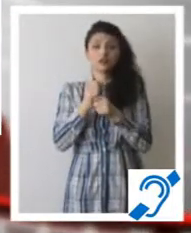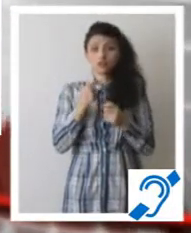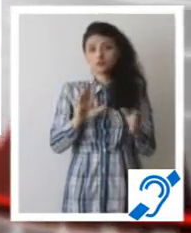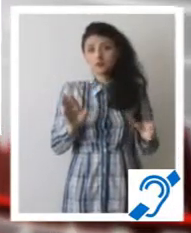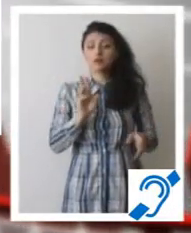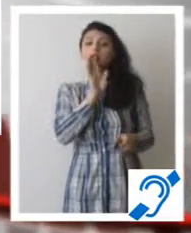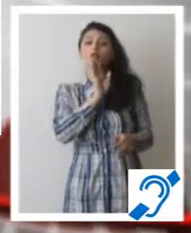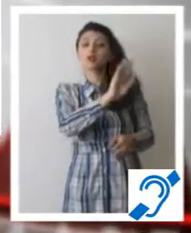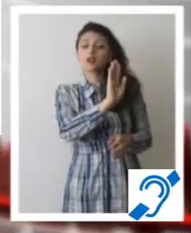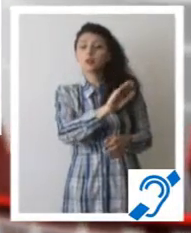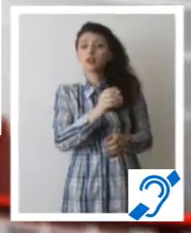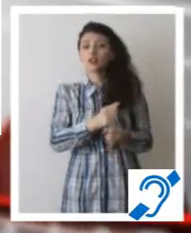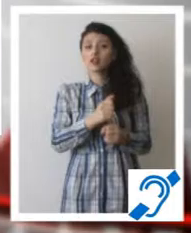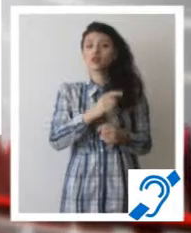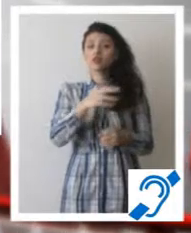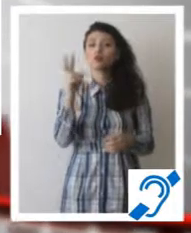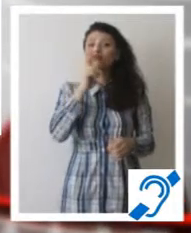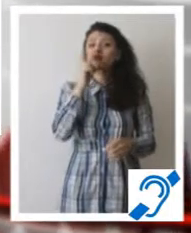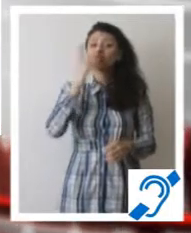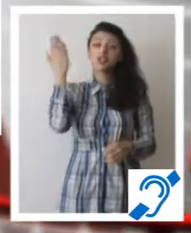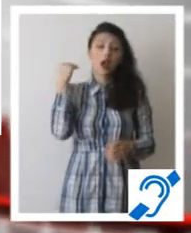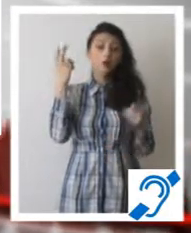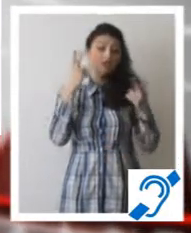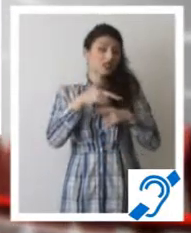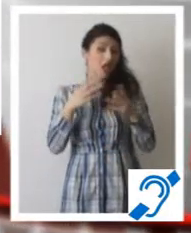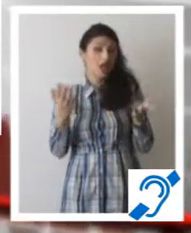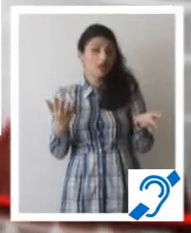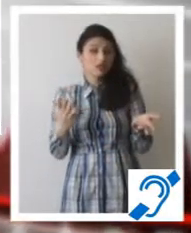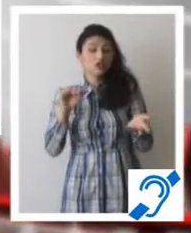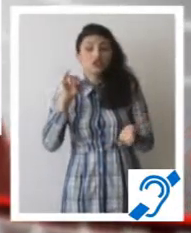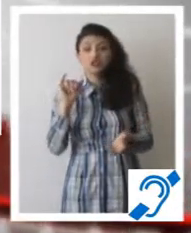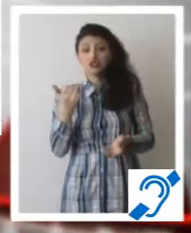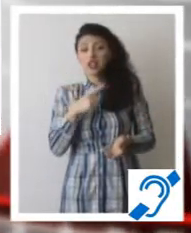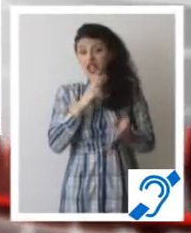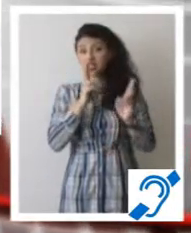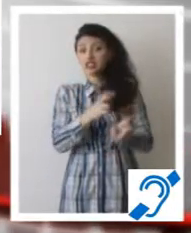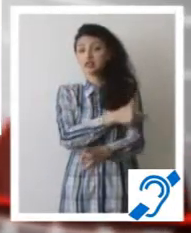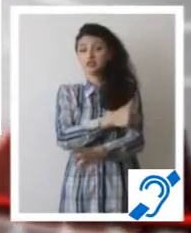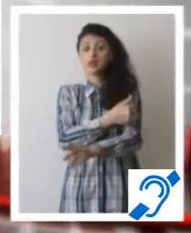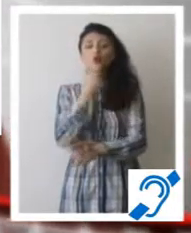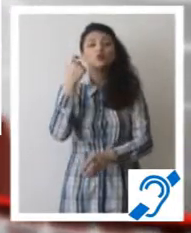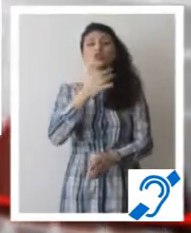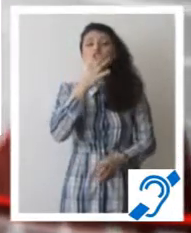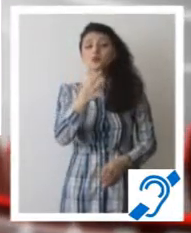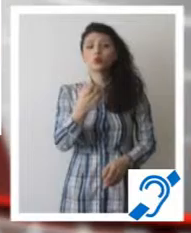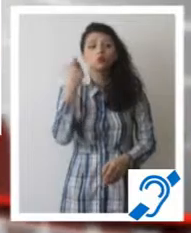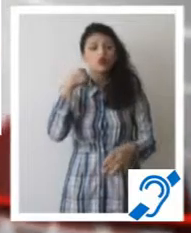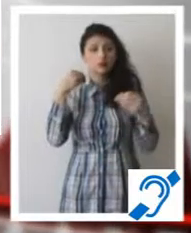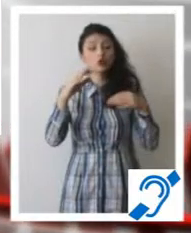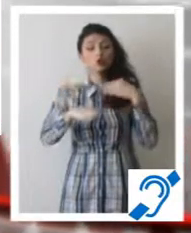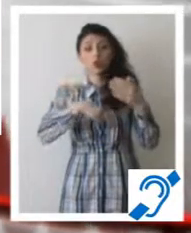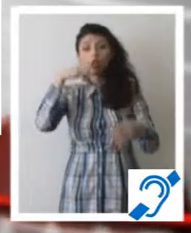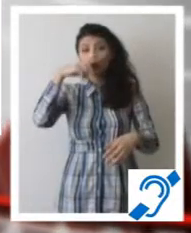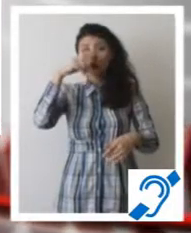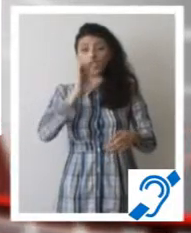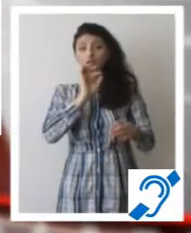dializă. Că e deja de vineri, parcă așa ceva, la dializă și că nu știu, nu-și explică. După două zile